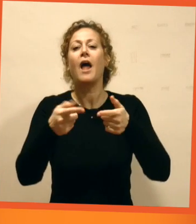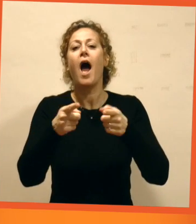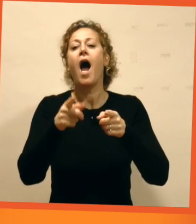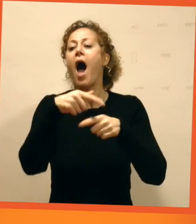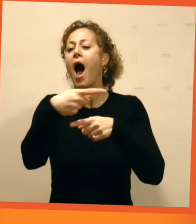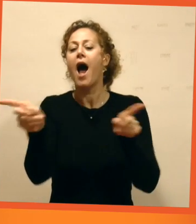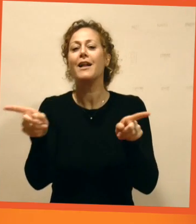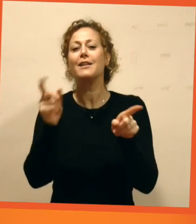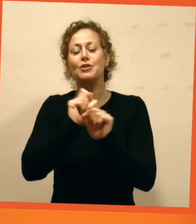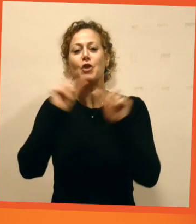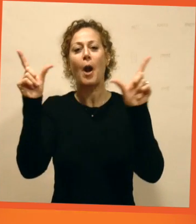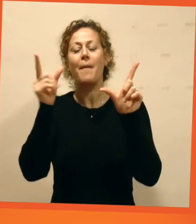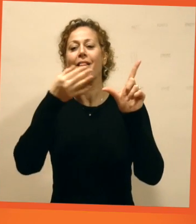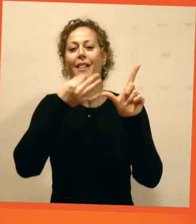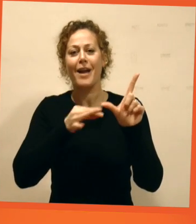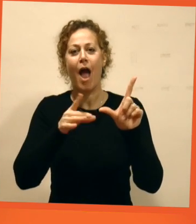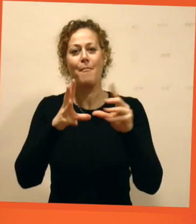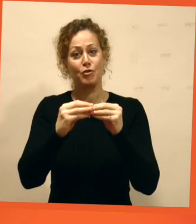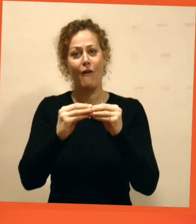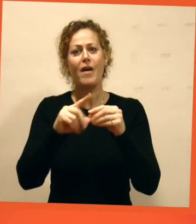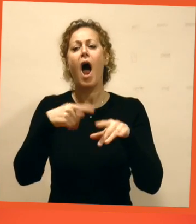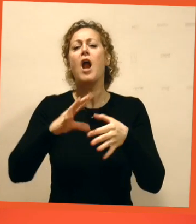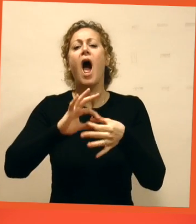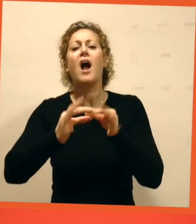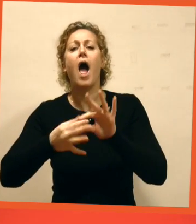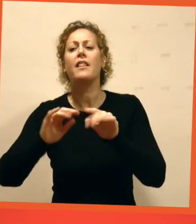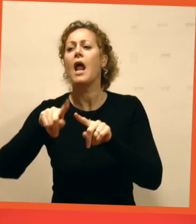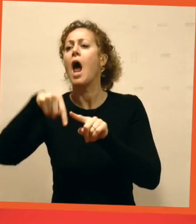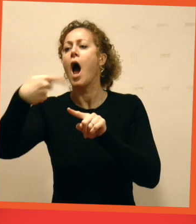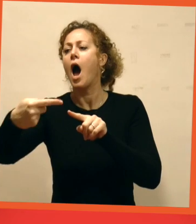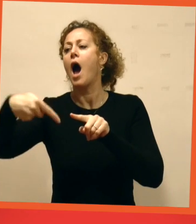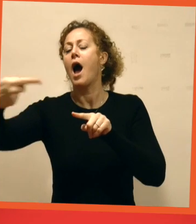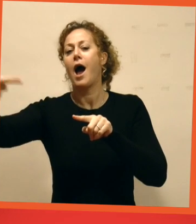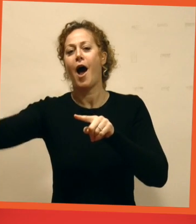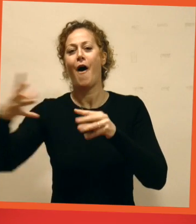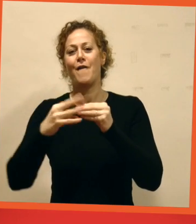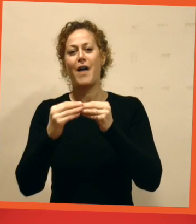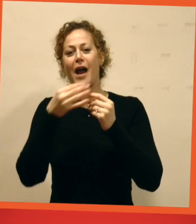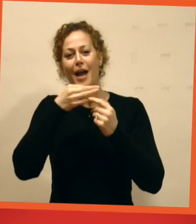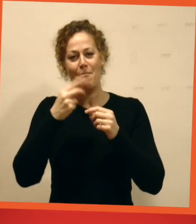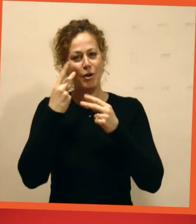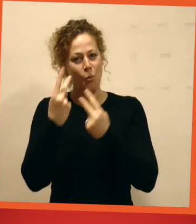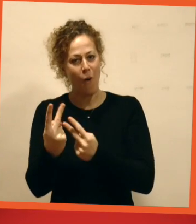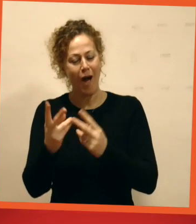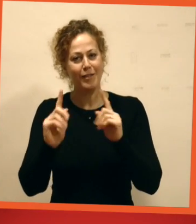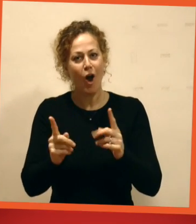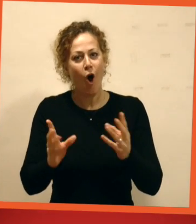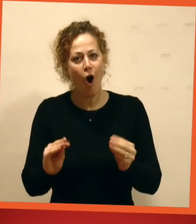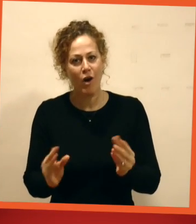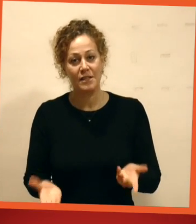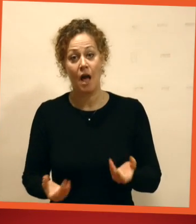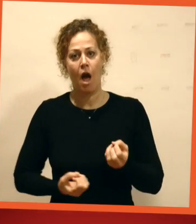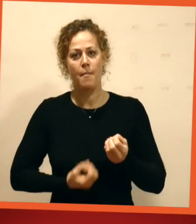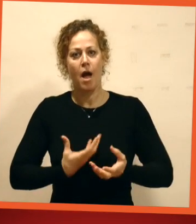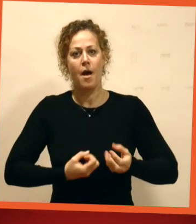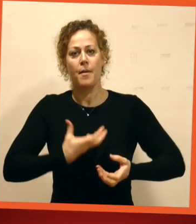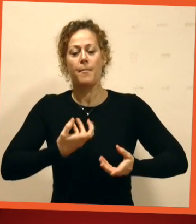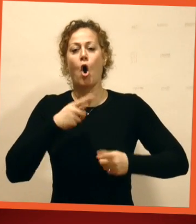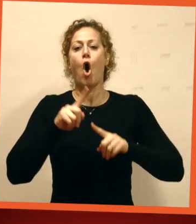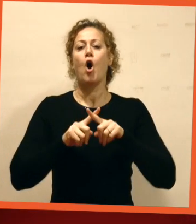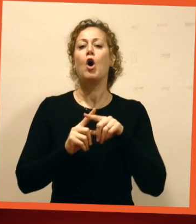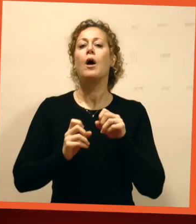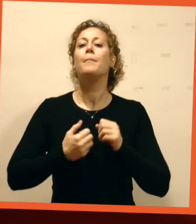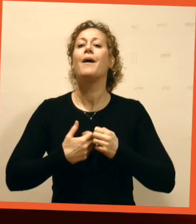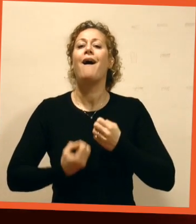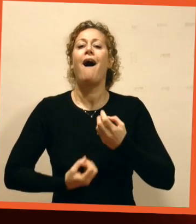altri sorprendersi di quello che ci vedono fare. E questo è una forte leva motivazionale. Per cui ecco il perché